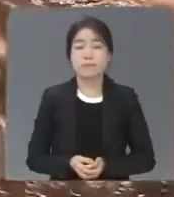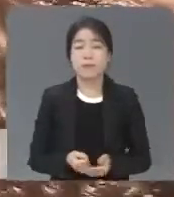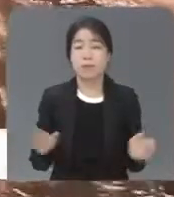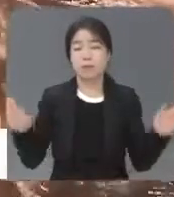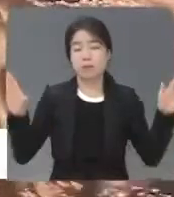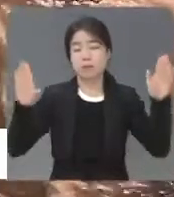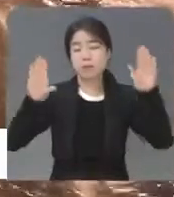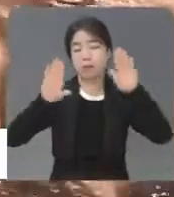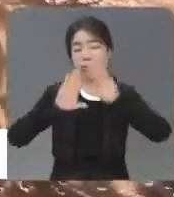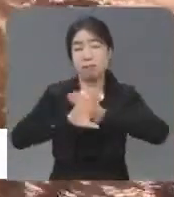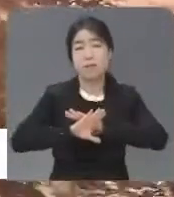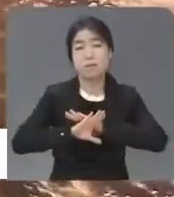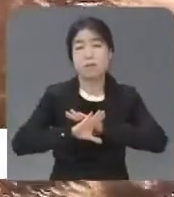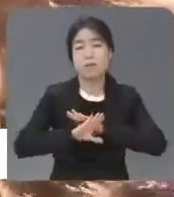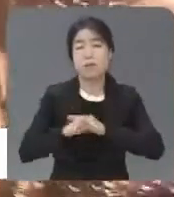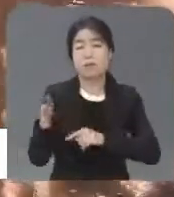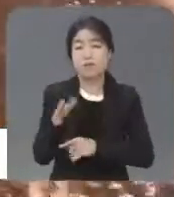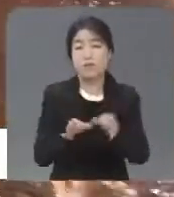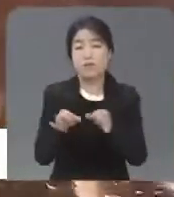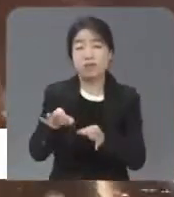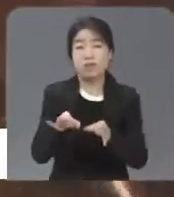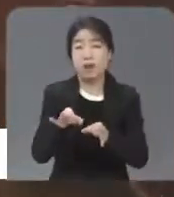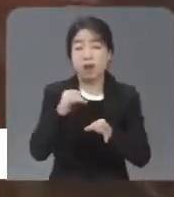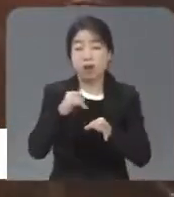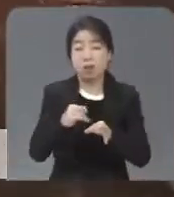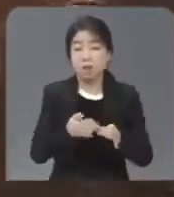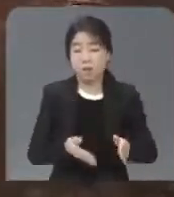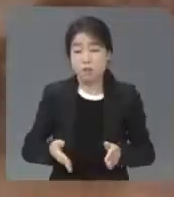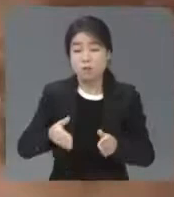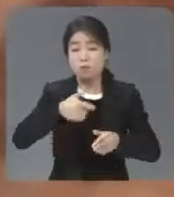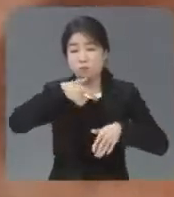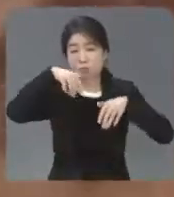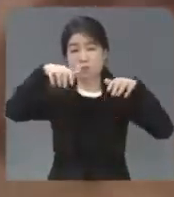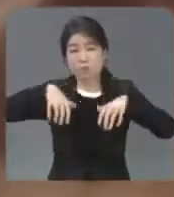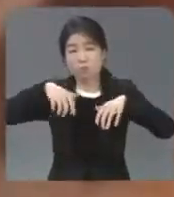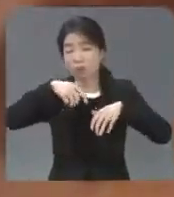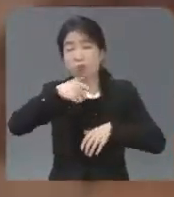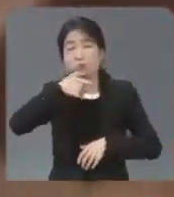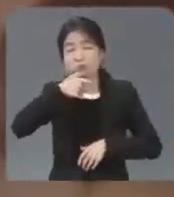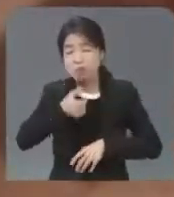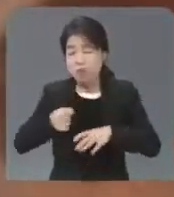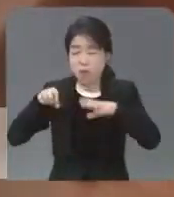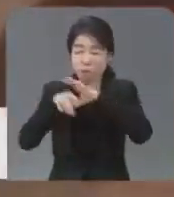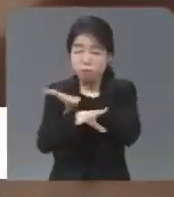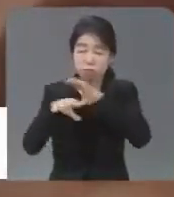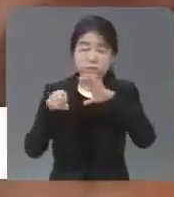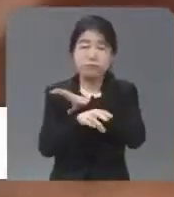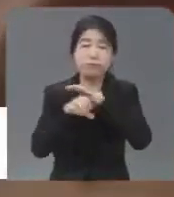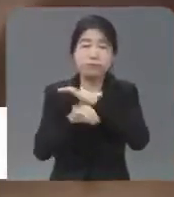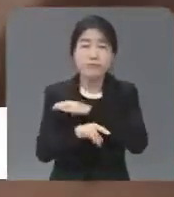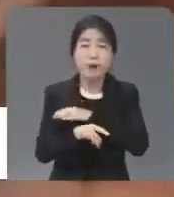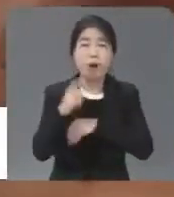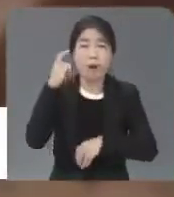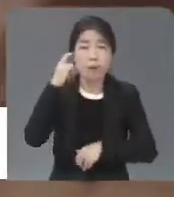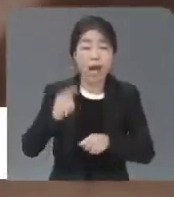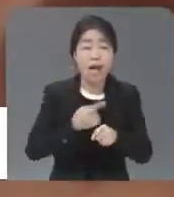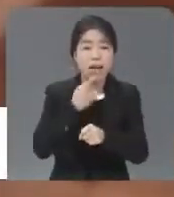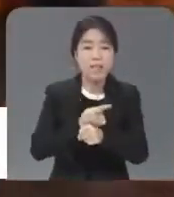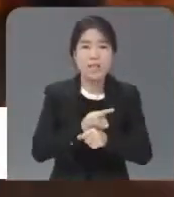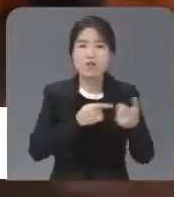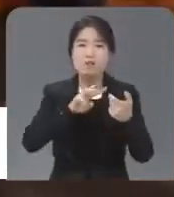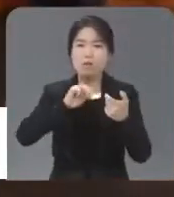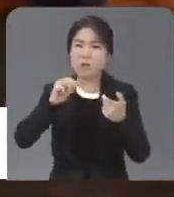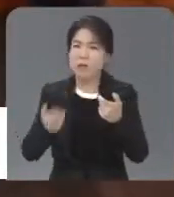어둠이 내려앉은 밤 수산시장 앞 도로에 물이 쉴 새 없이 쏟아집니다. 시간당 60mm가량의 폭우에 하수구가